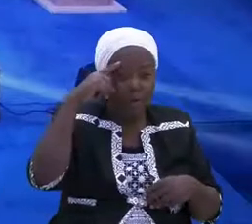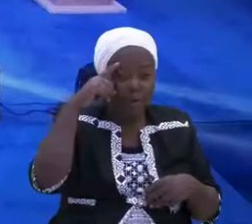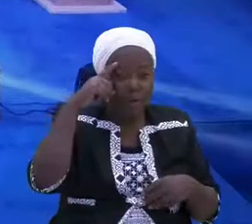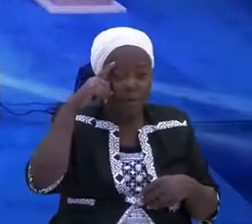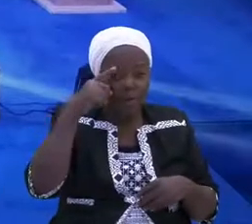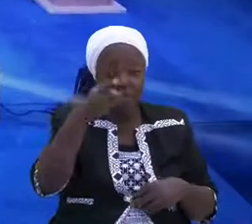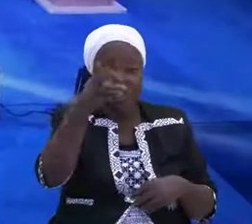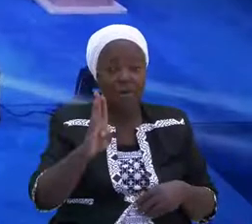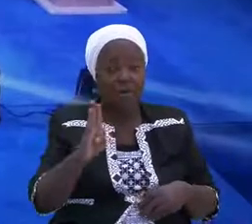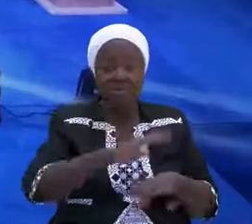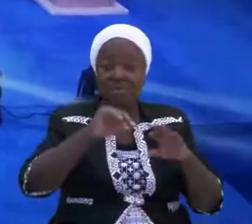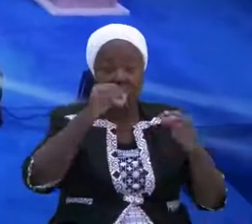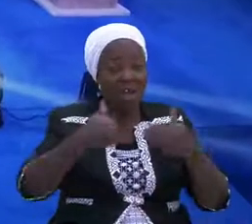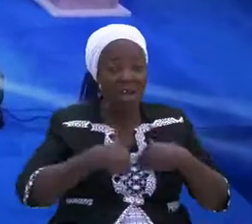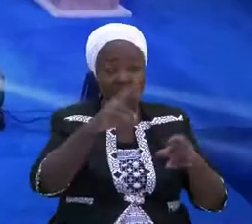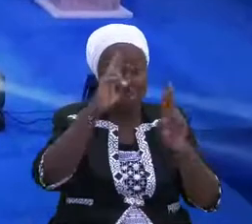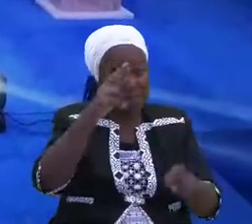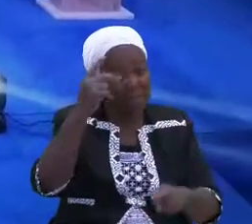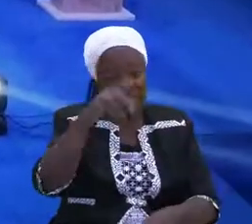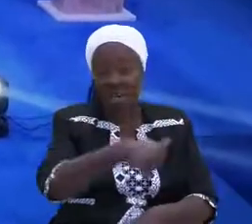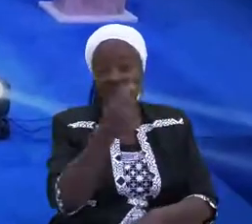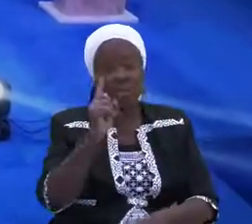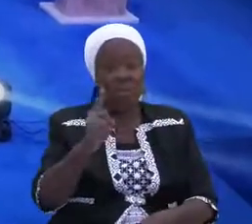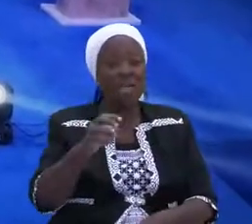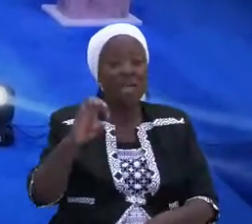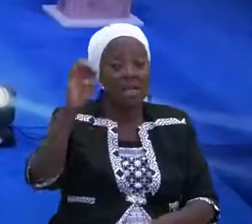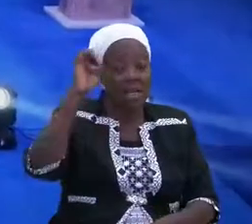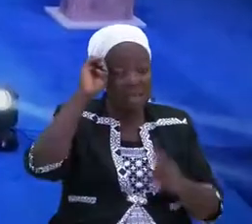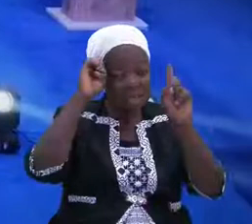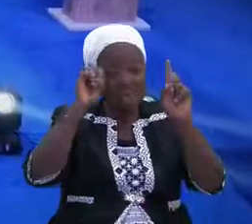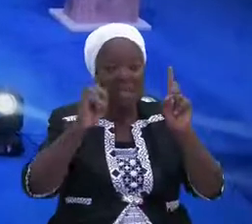fait acception de personne. Il t'aime.